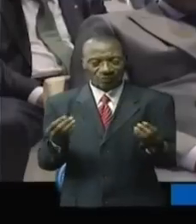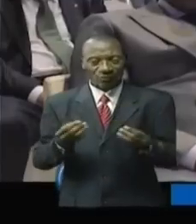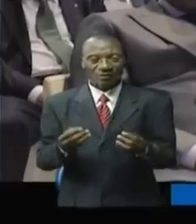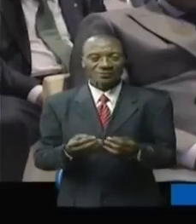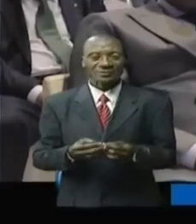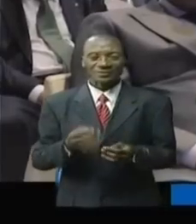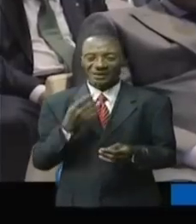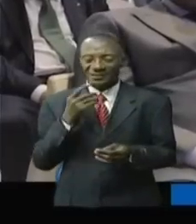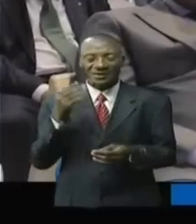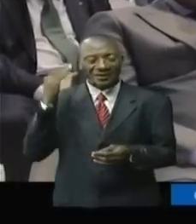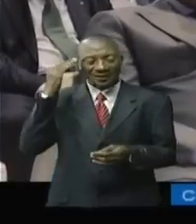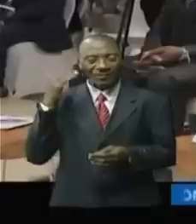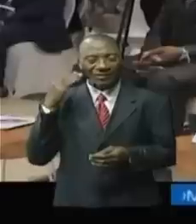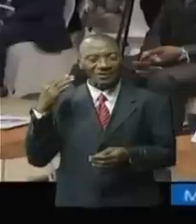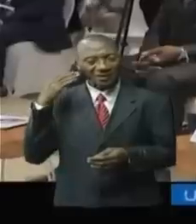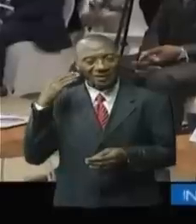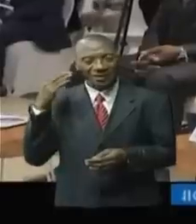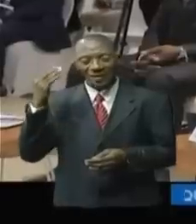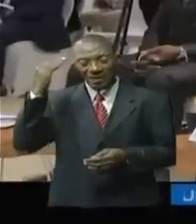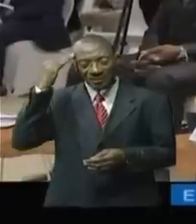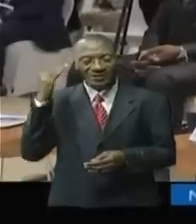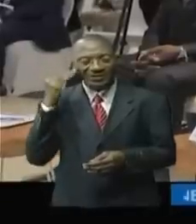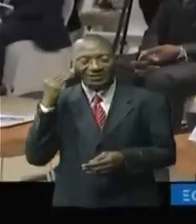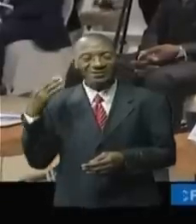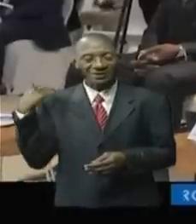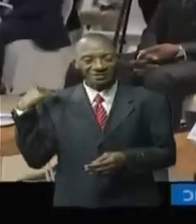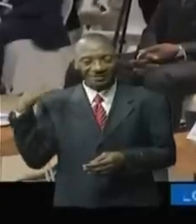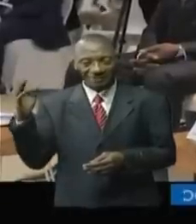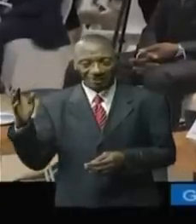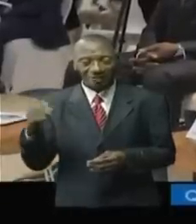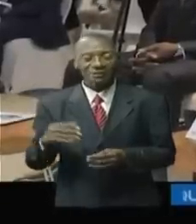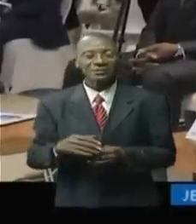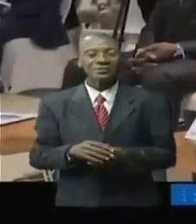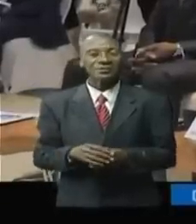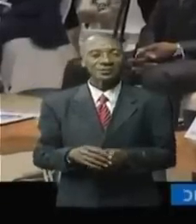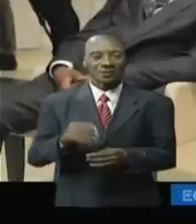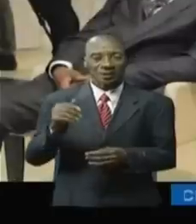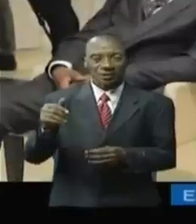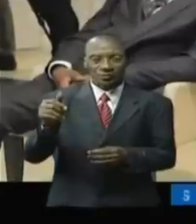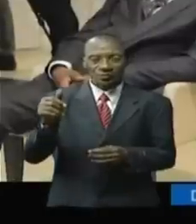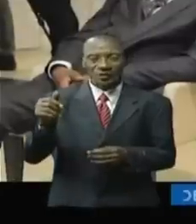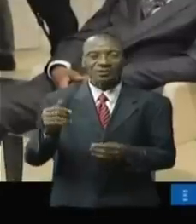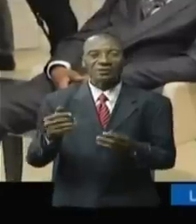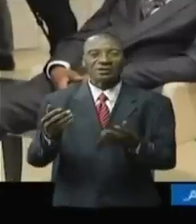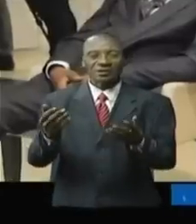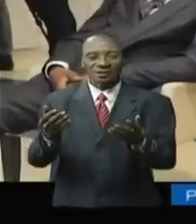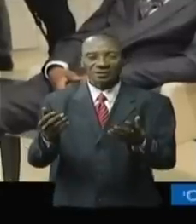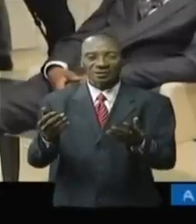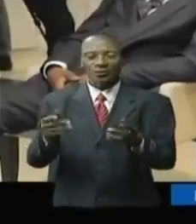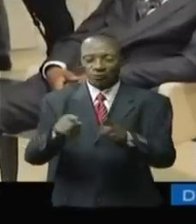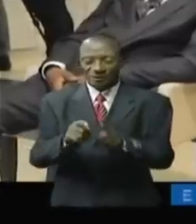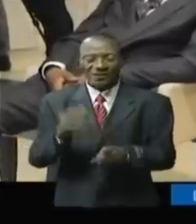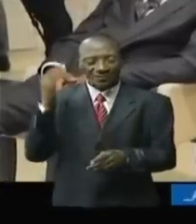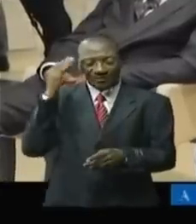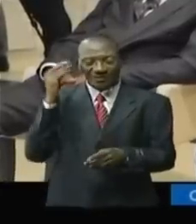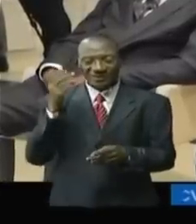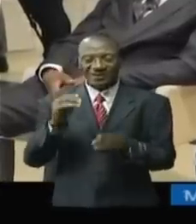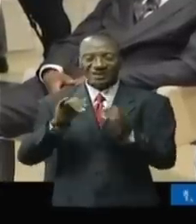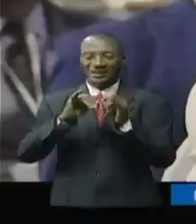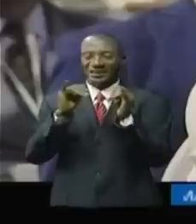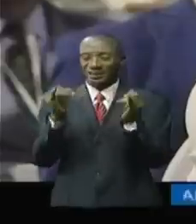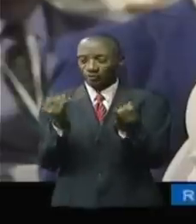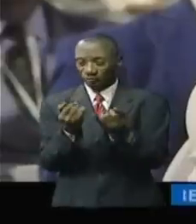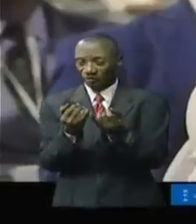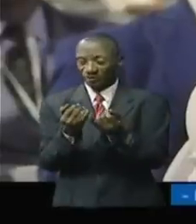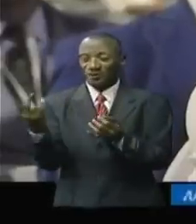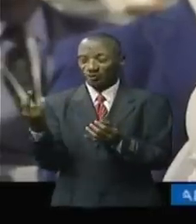ministre d'État de Petites et Moyennes Entreprises, celui des Finances et celui de l'Industrie, échanger sur les propositions des